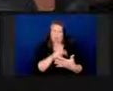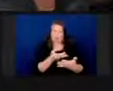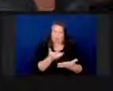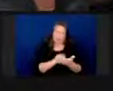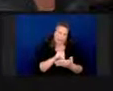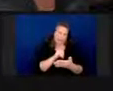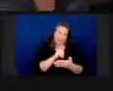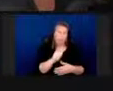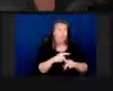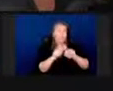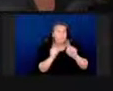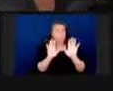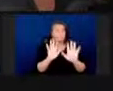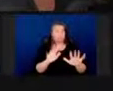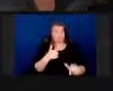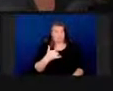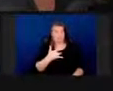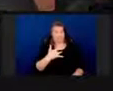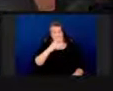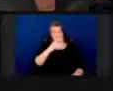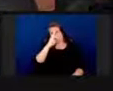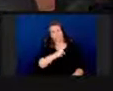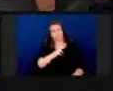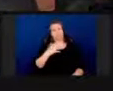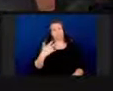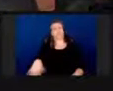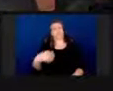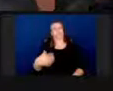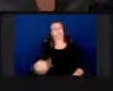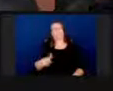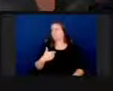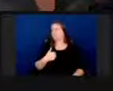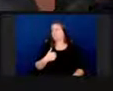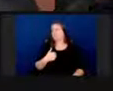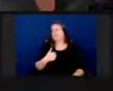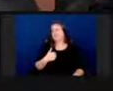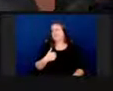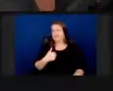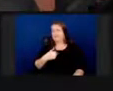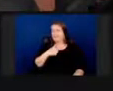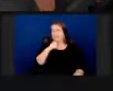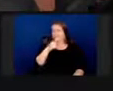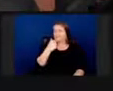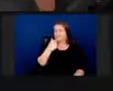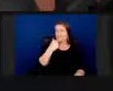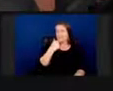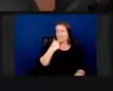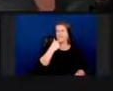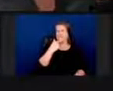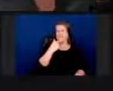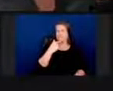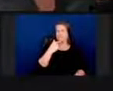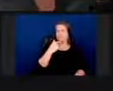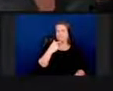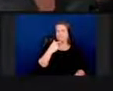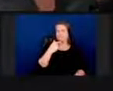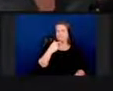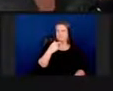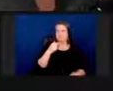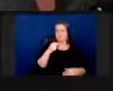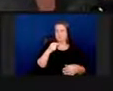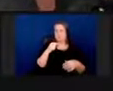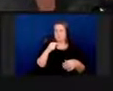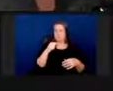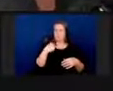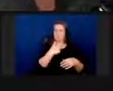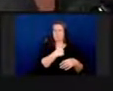لا أود أن أكرر ما ذكرته في الشرح السابق.